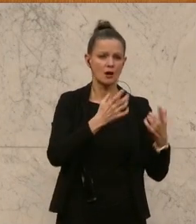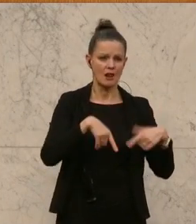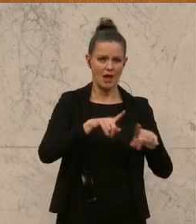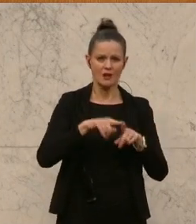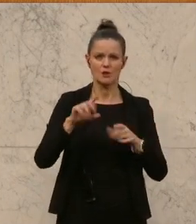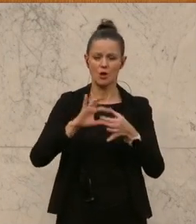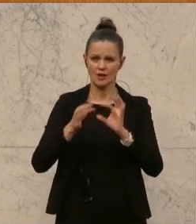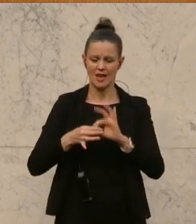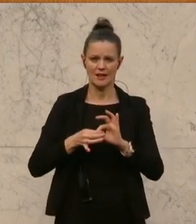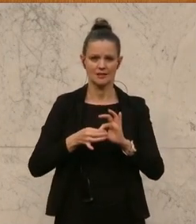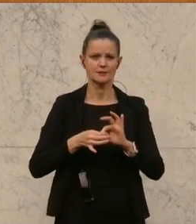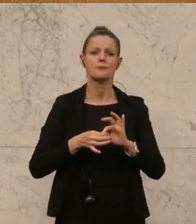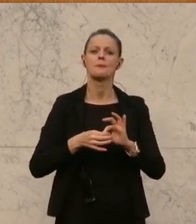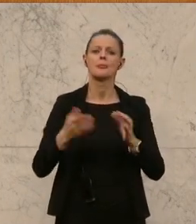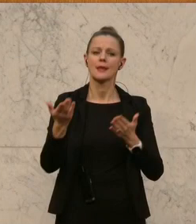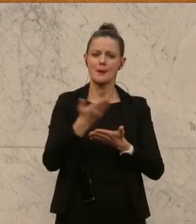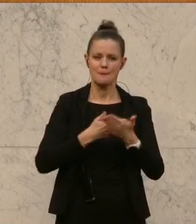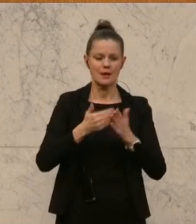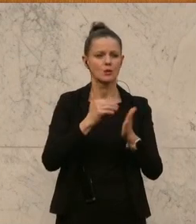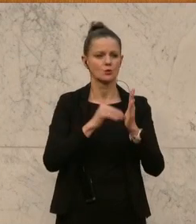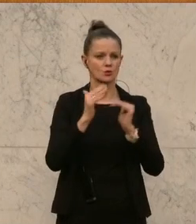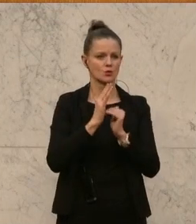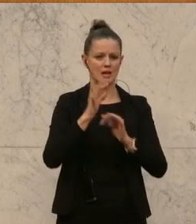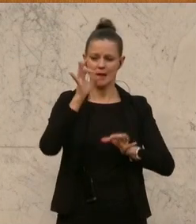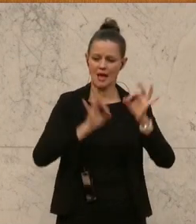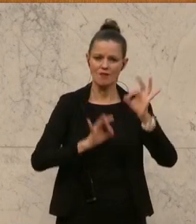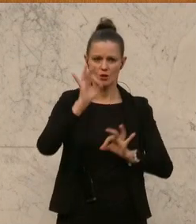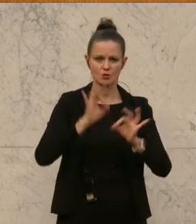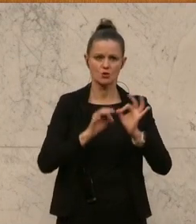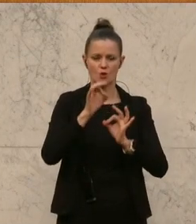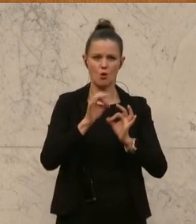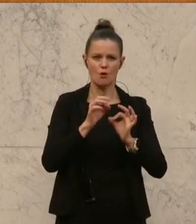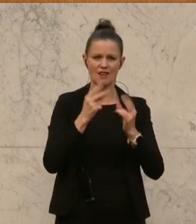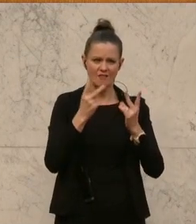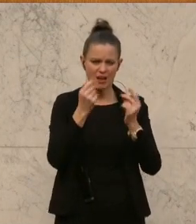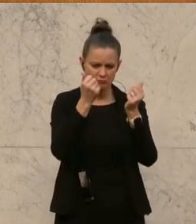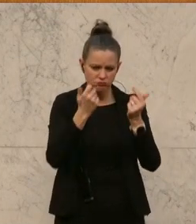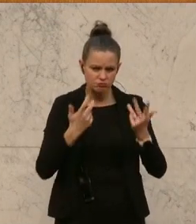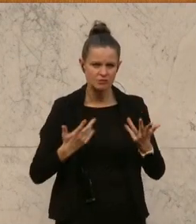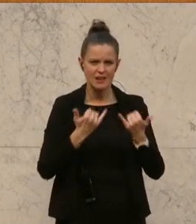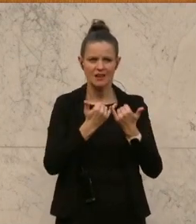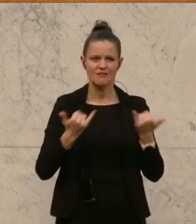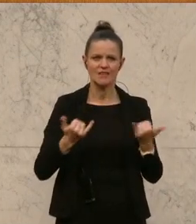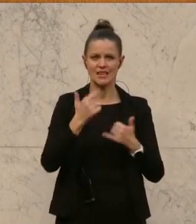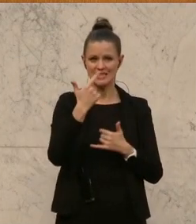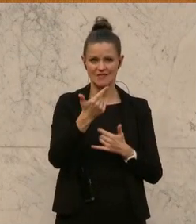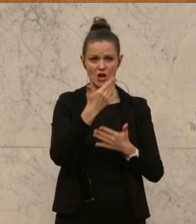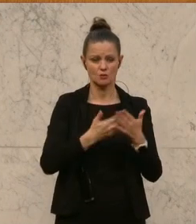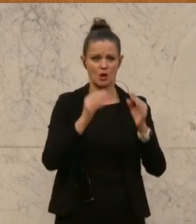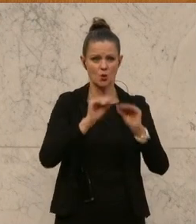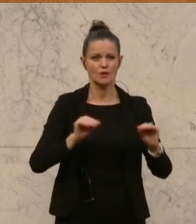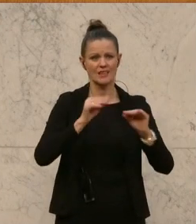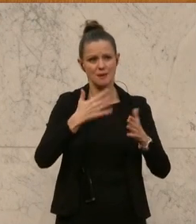das Bildungssystem evaluiert, bewertet und die richtigen Schlüsse daraus zieht, wie wir den zweisprachigen Unterricht effektiver machen